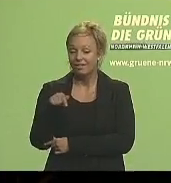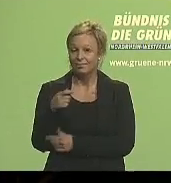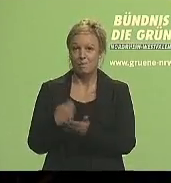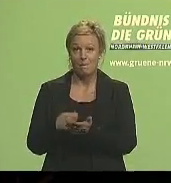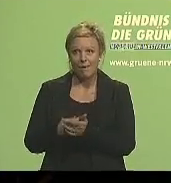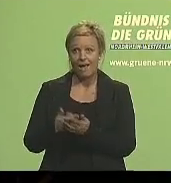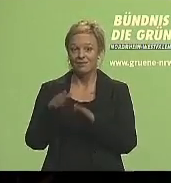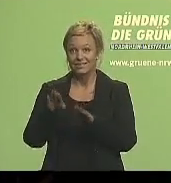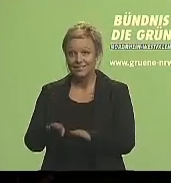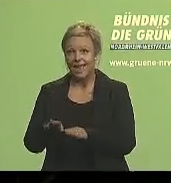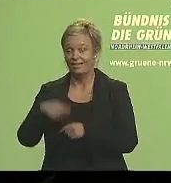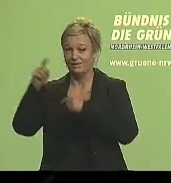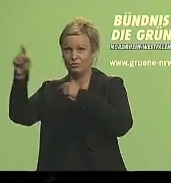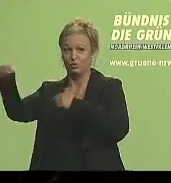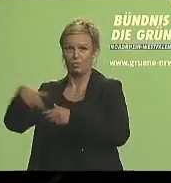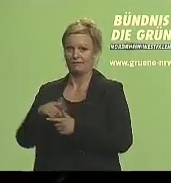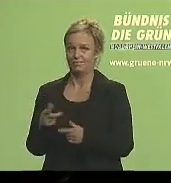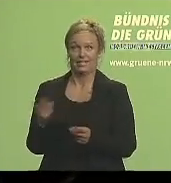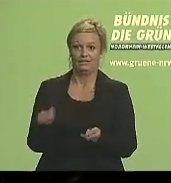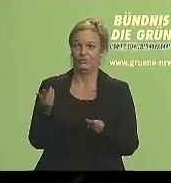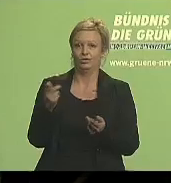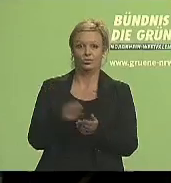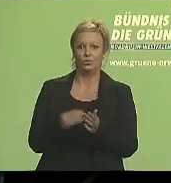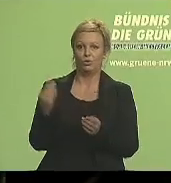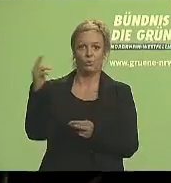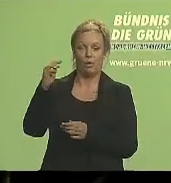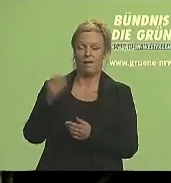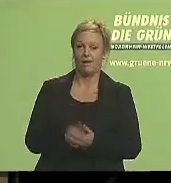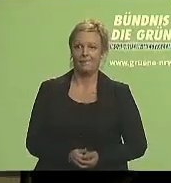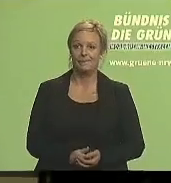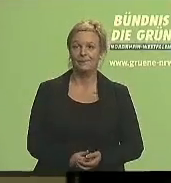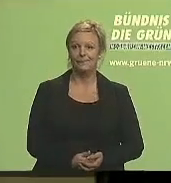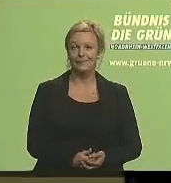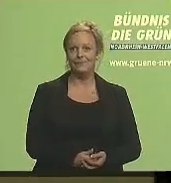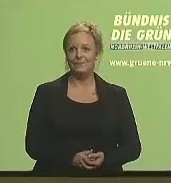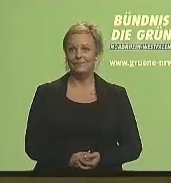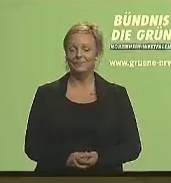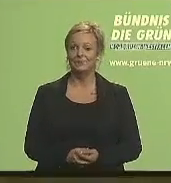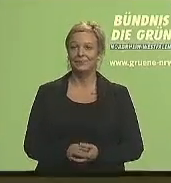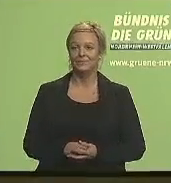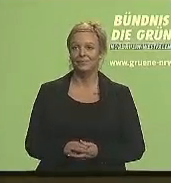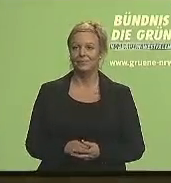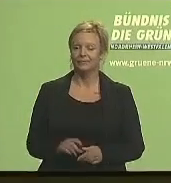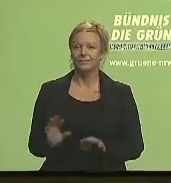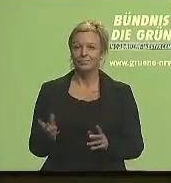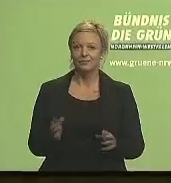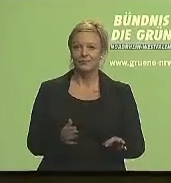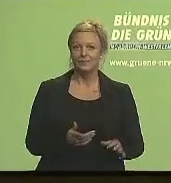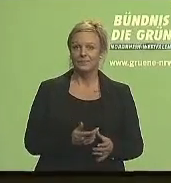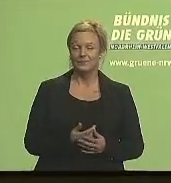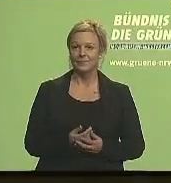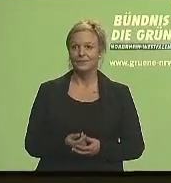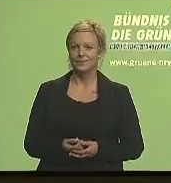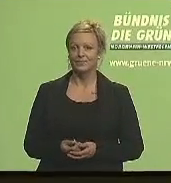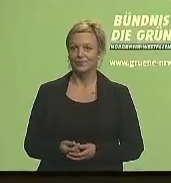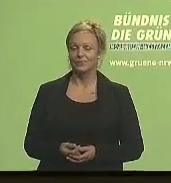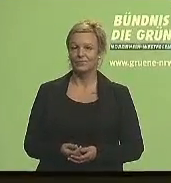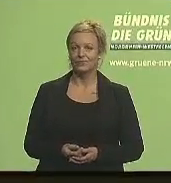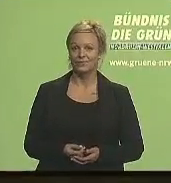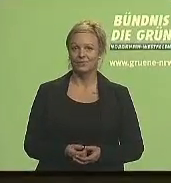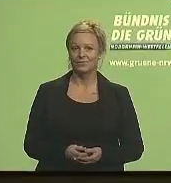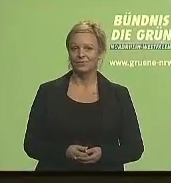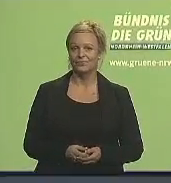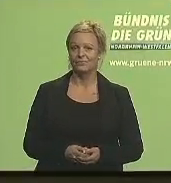den Preis. Deshalb dafür lohnt es sich zu kämpfen und dafür wollen wir auch kämpfen im Wahlkampf.